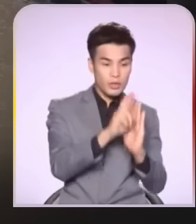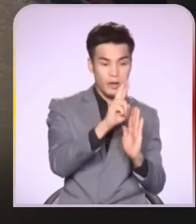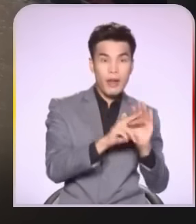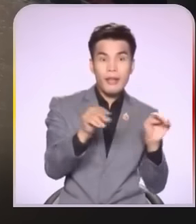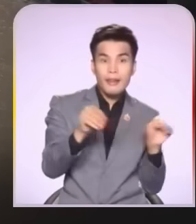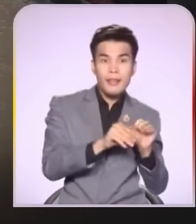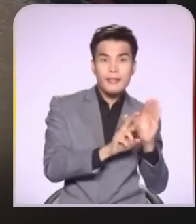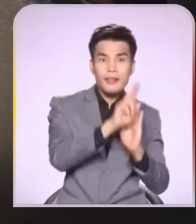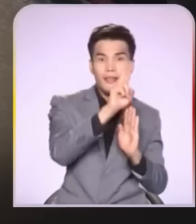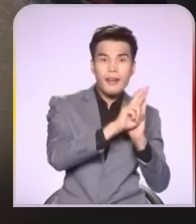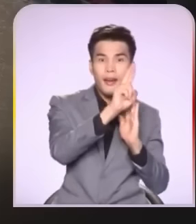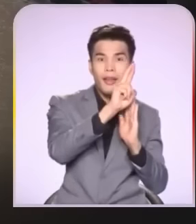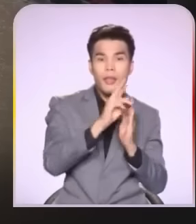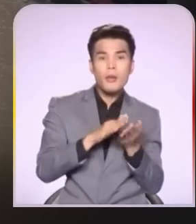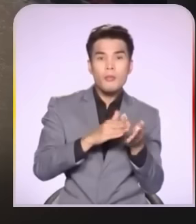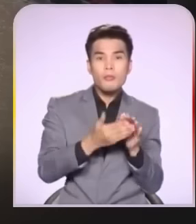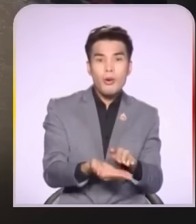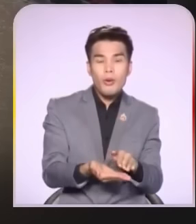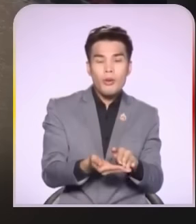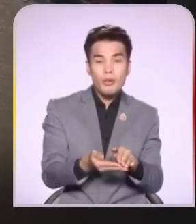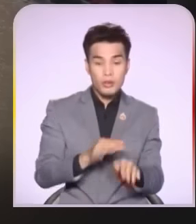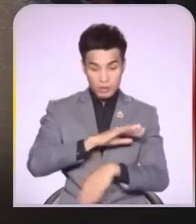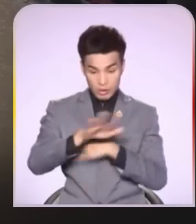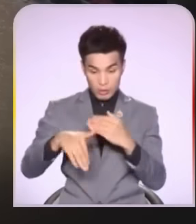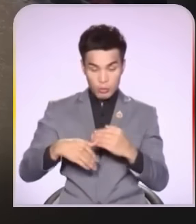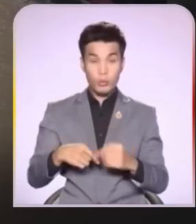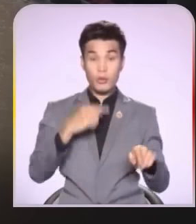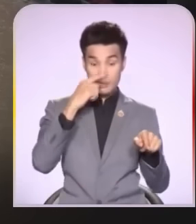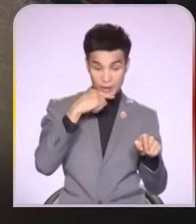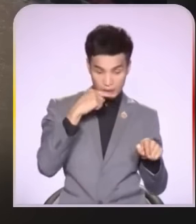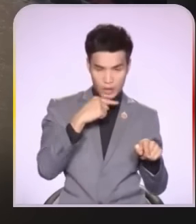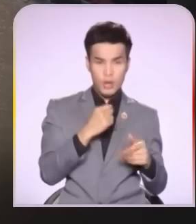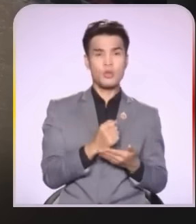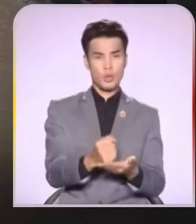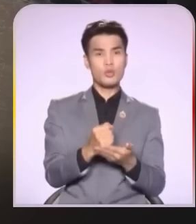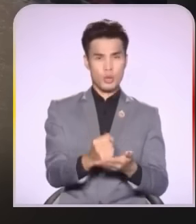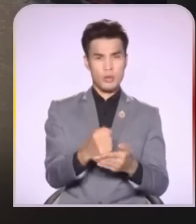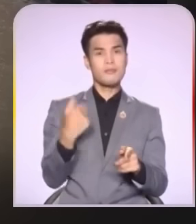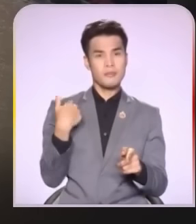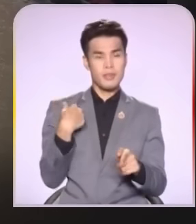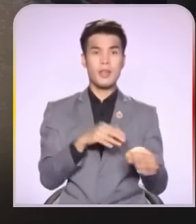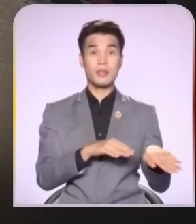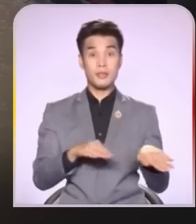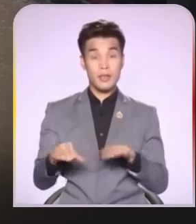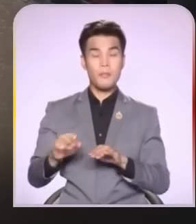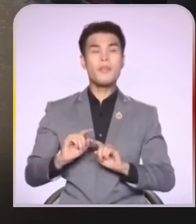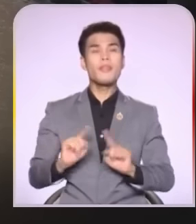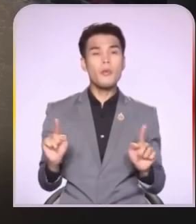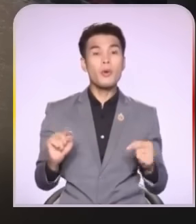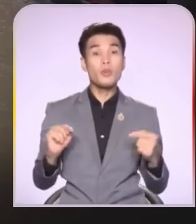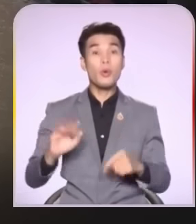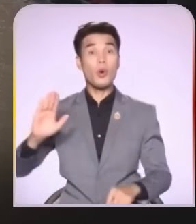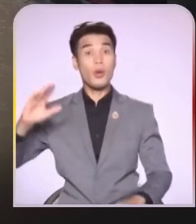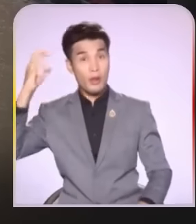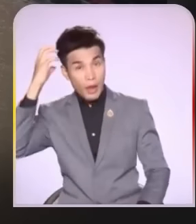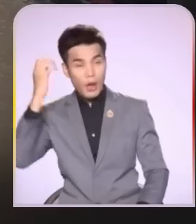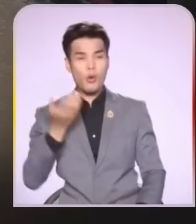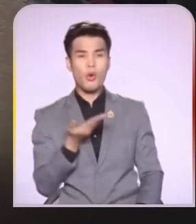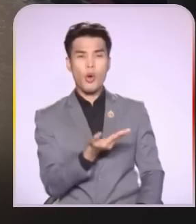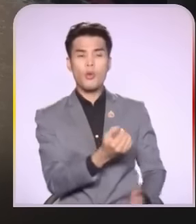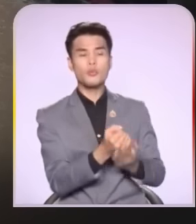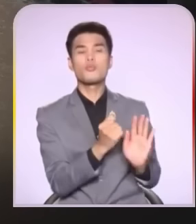ขึ้นทีนี้หลังเกิดเหตุเนี่ยต้องบอกว่าเรื่องนี้เนี่ยทางการฝั่งไทยเตรียมการให้ความช่วยเหลือนะคะแต่ว่าขณะเดียวกันทางการลาวเนี่ยไม่ได้ร้อง